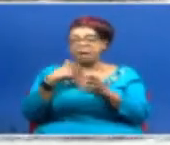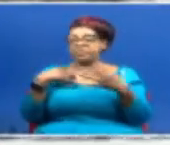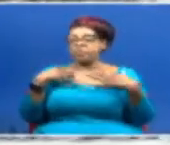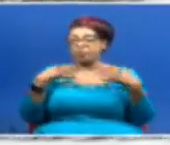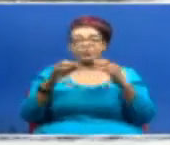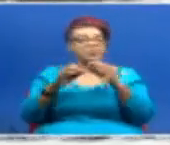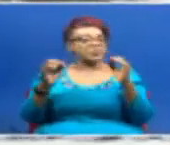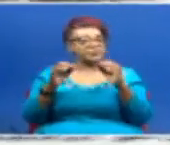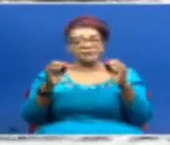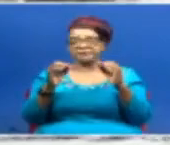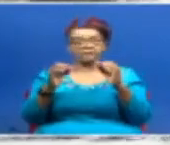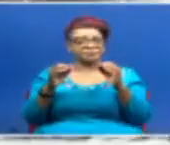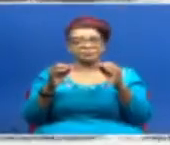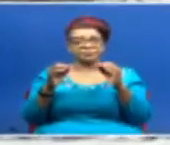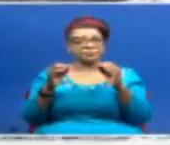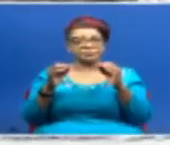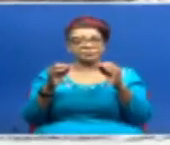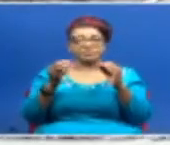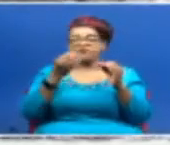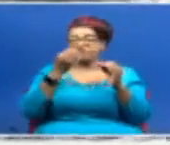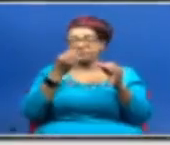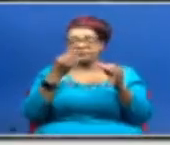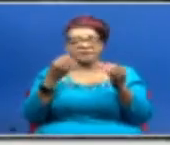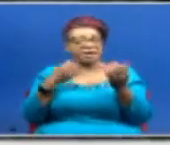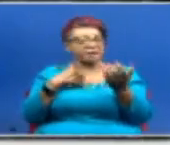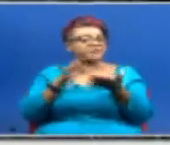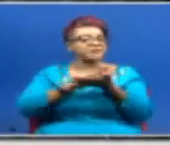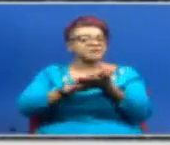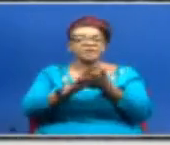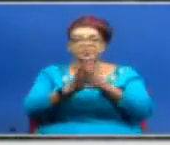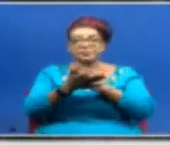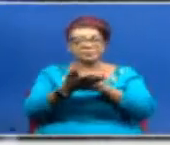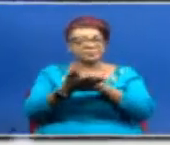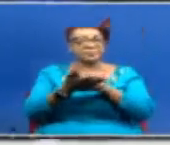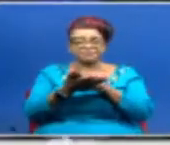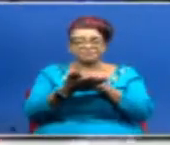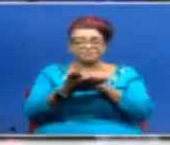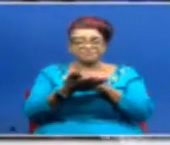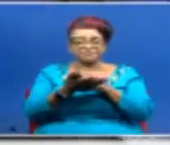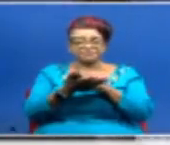na maji. Hata chakula ilibeba na maji.